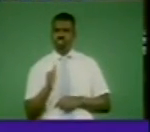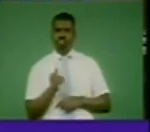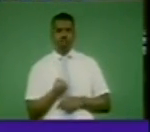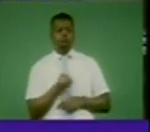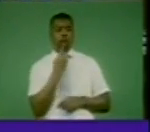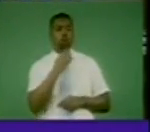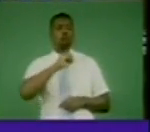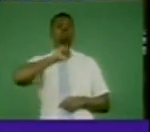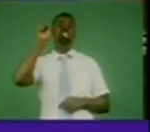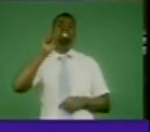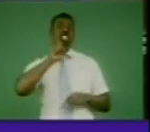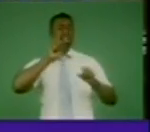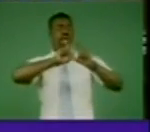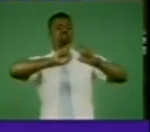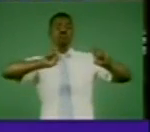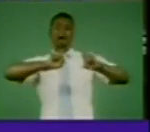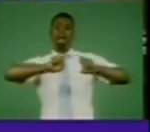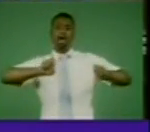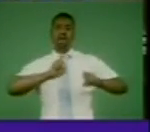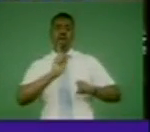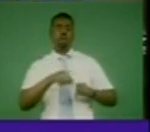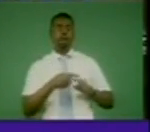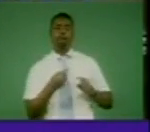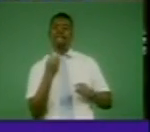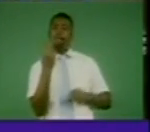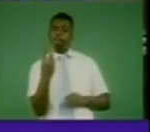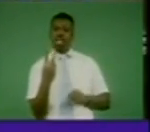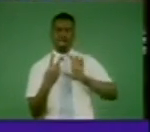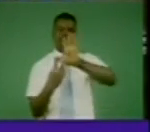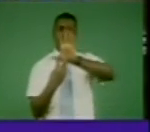kila ibara ilipaswa iwe 274.